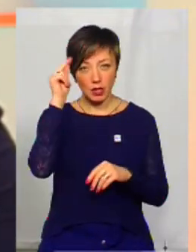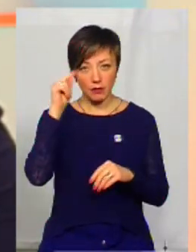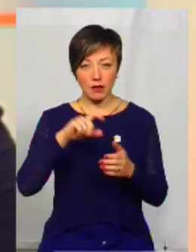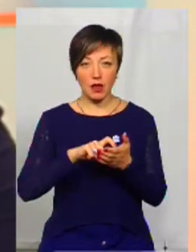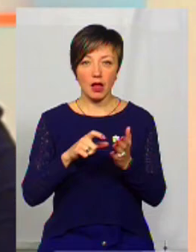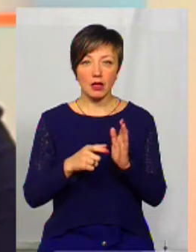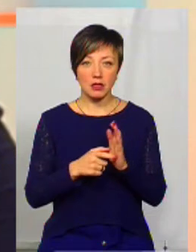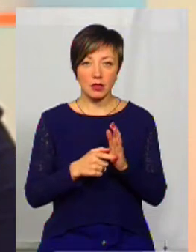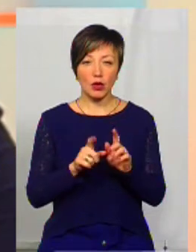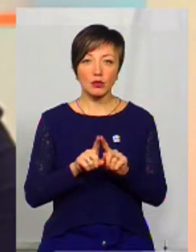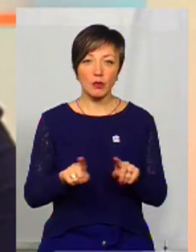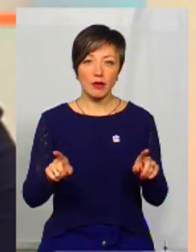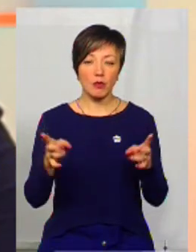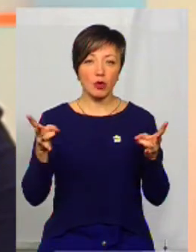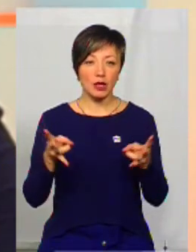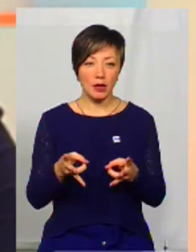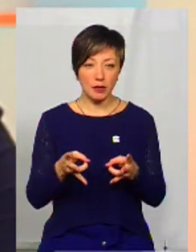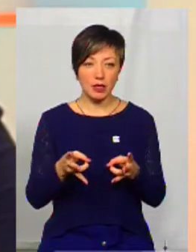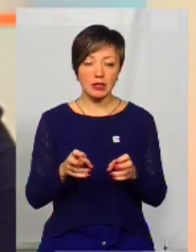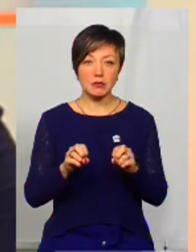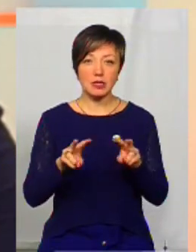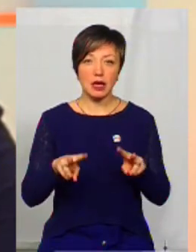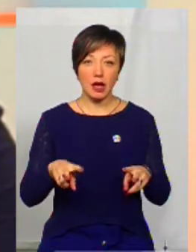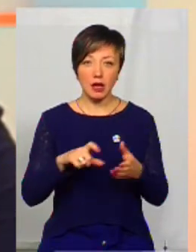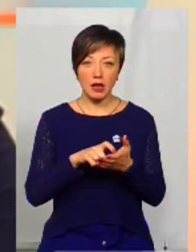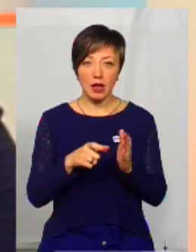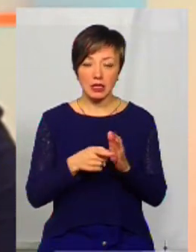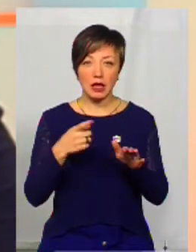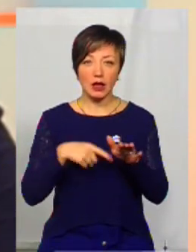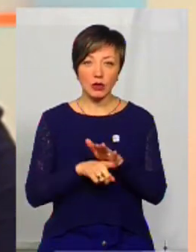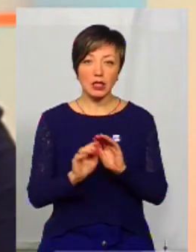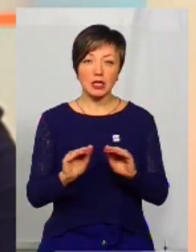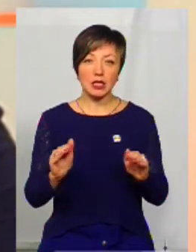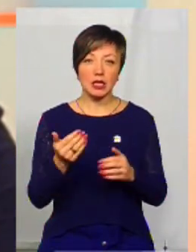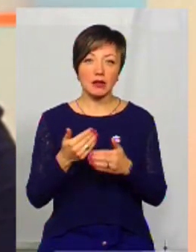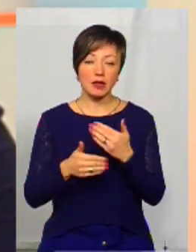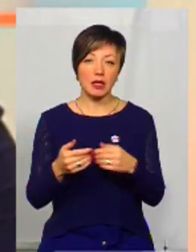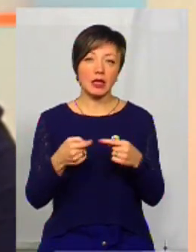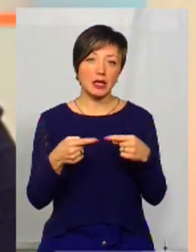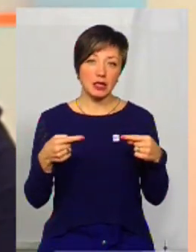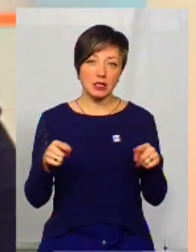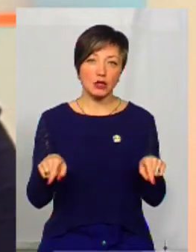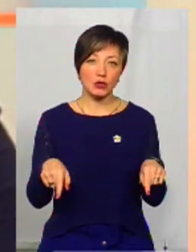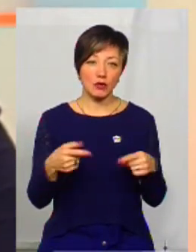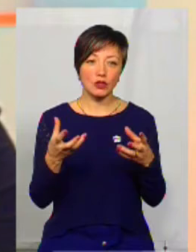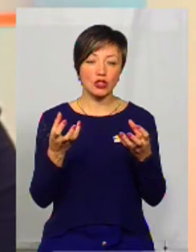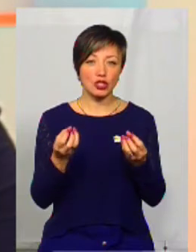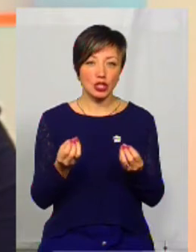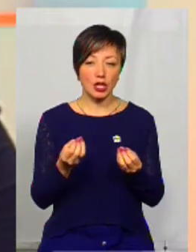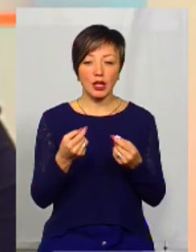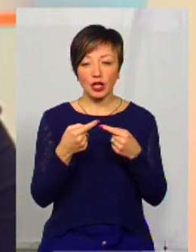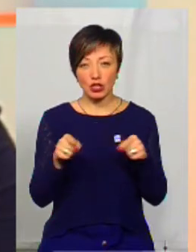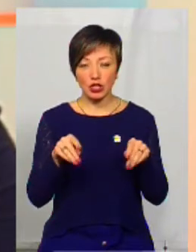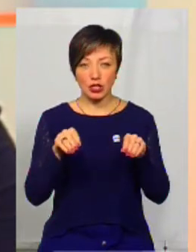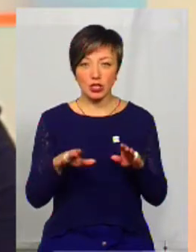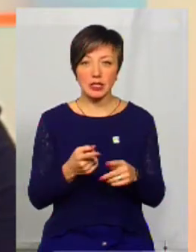навчаються у класах з особливими освітніми потребами, у спеціальних класах на інклюзії, діти-інваліди, ну і засновники ще приймають інші